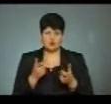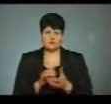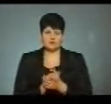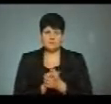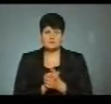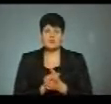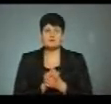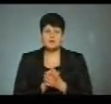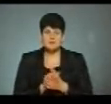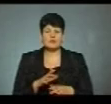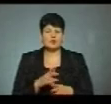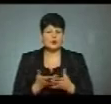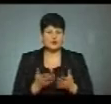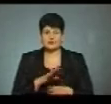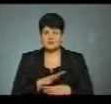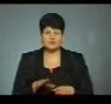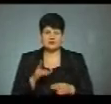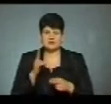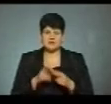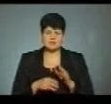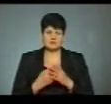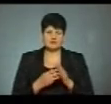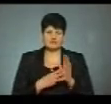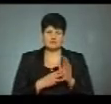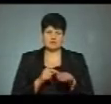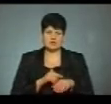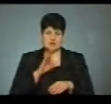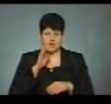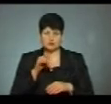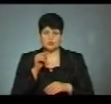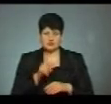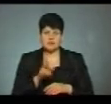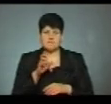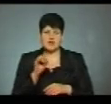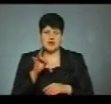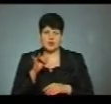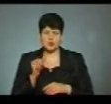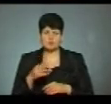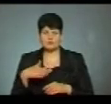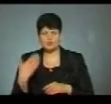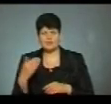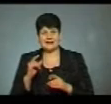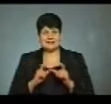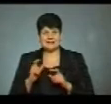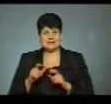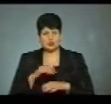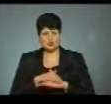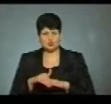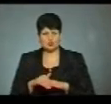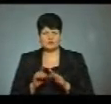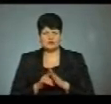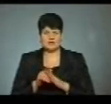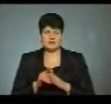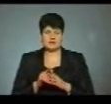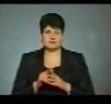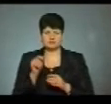Перемир'я, якого по суті і не було, завершується близько 8 ранку. Тоді під прикриттям беркутівців з боку Інститутської на протестувальників починають летіти пляшки